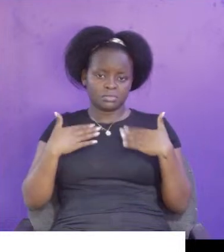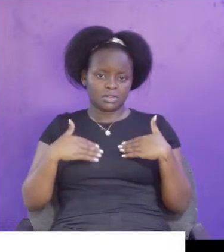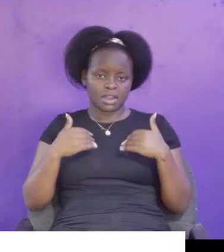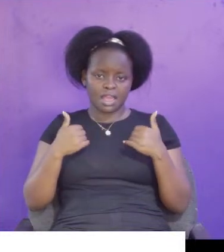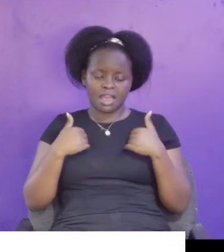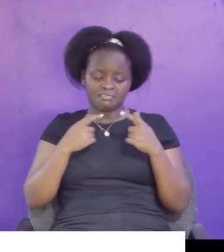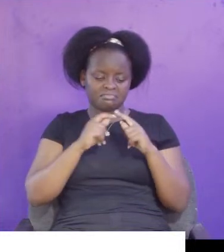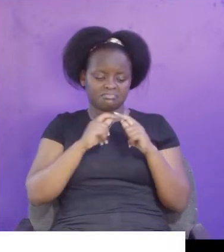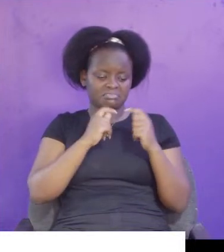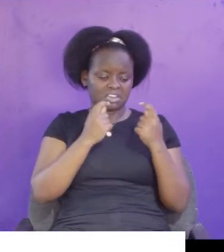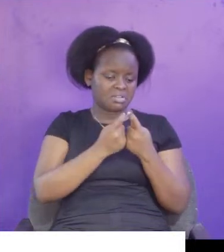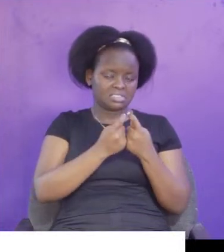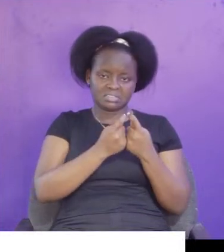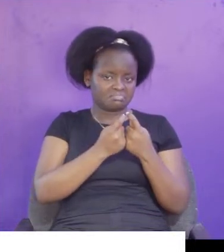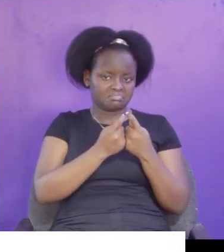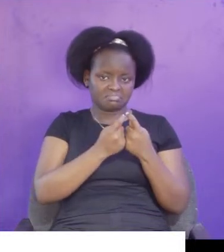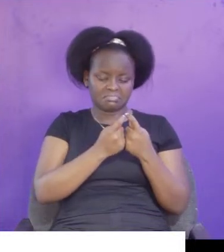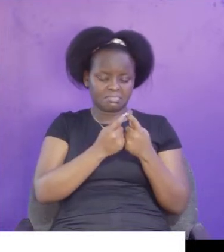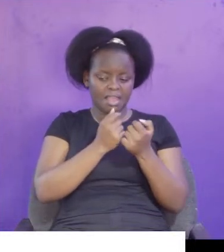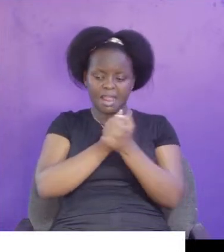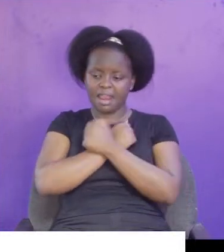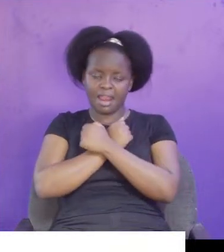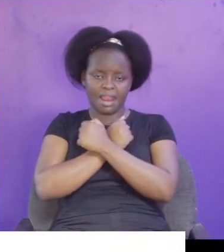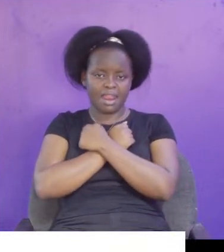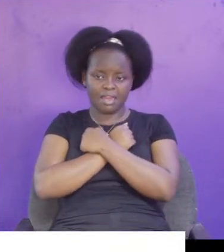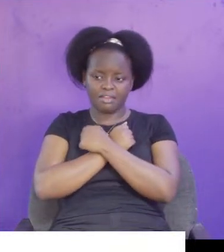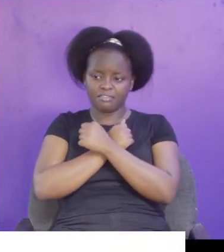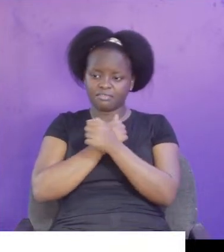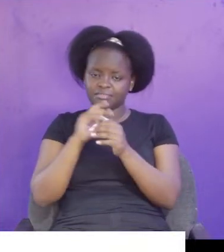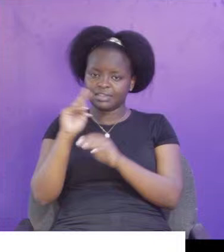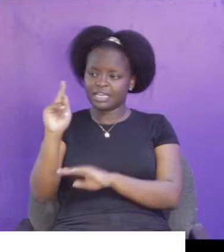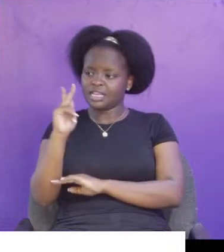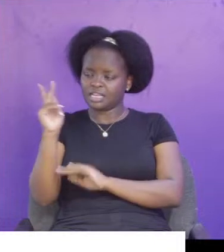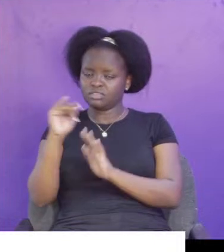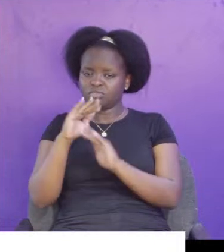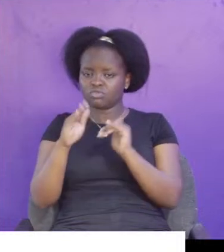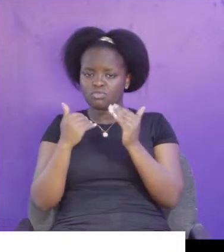na alipenda nchi na wananchi wa Kenya wote.